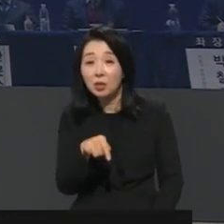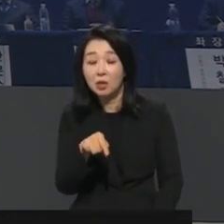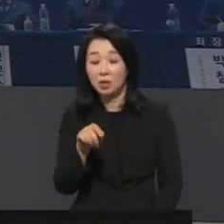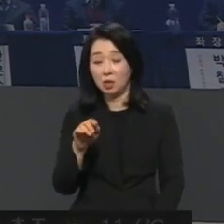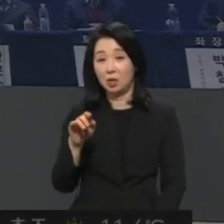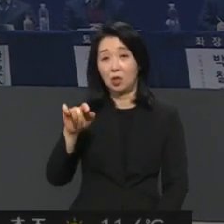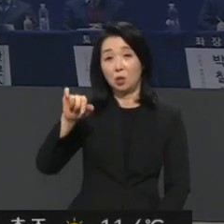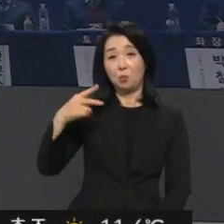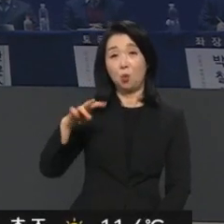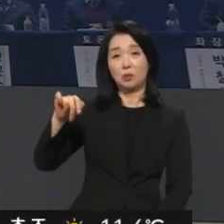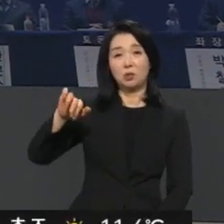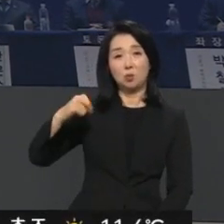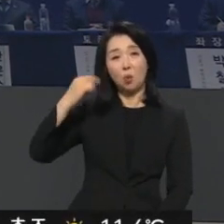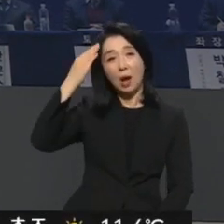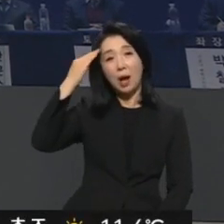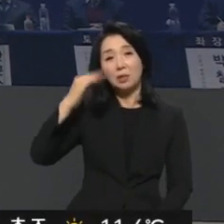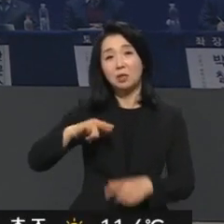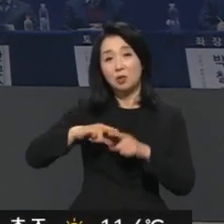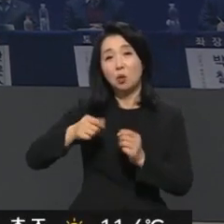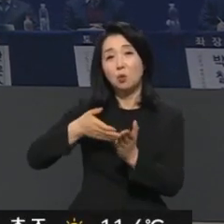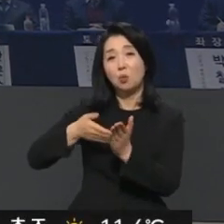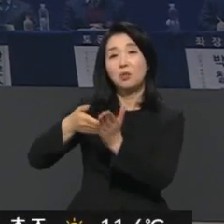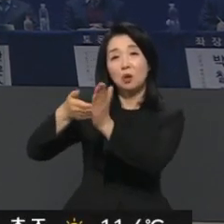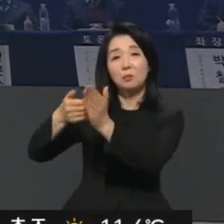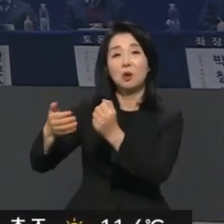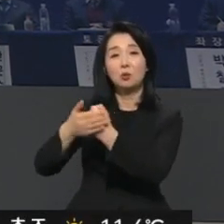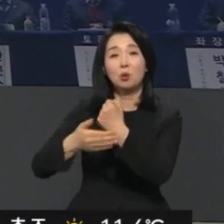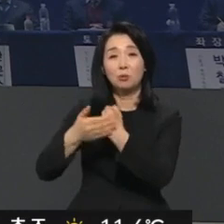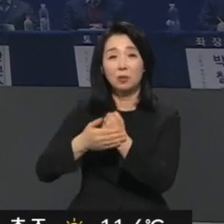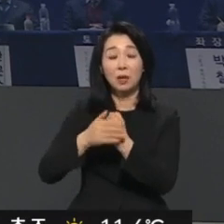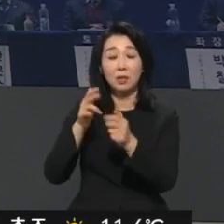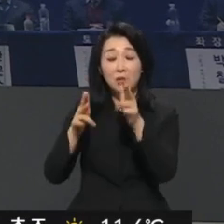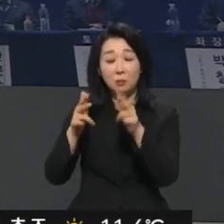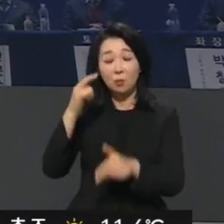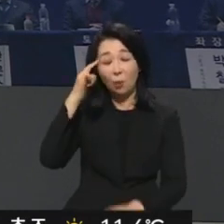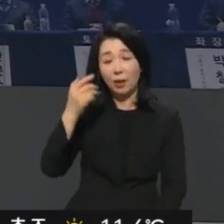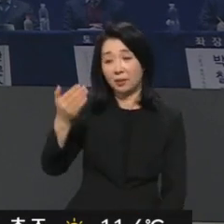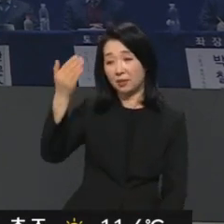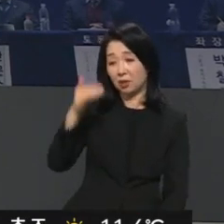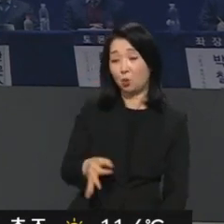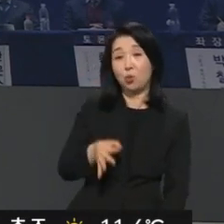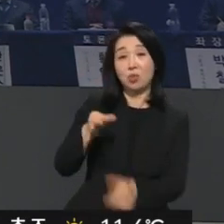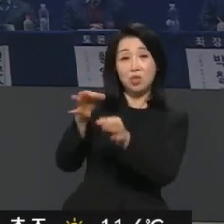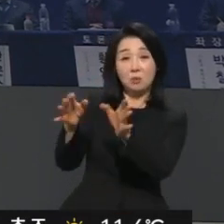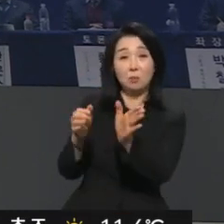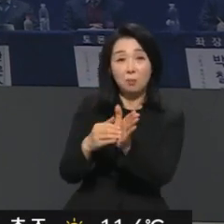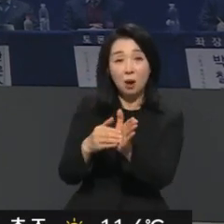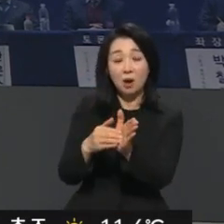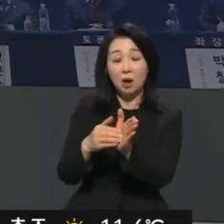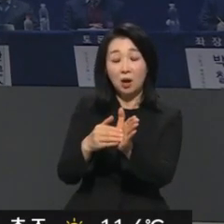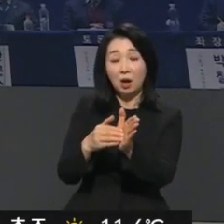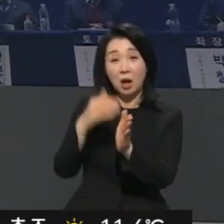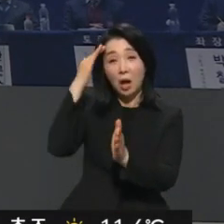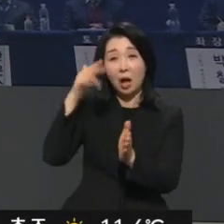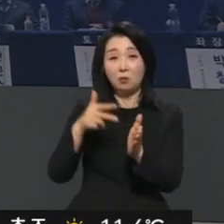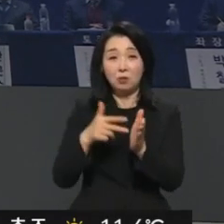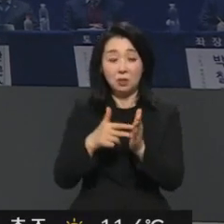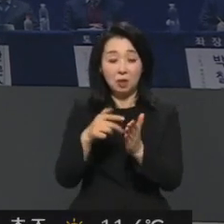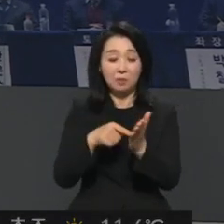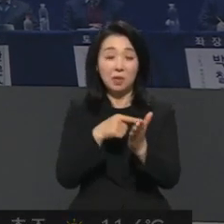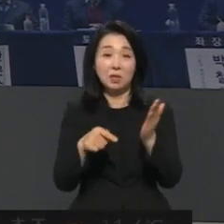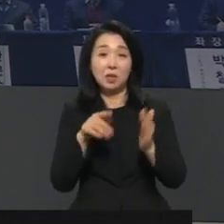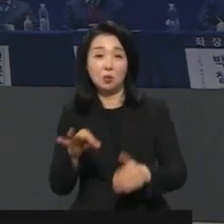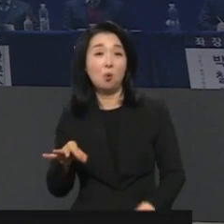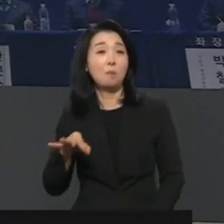한일청구권 협정덕에 만들어진 우리 기업이 기존의 약속한 자금을 기부하면요 우리 재단이 그 돈으로 피해자들에게